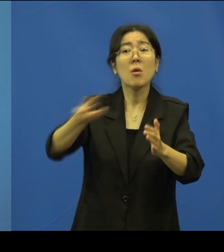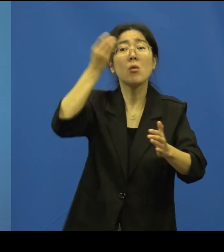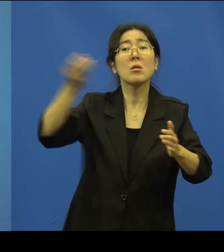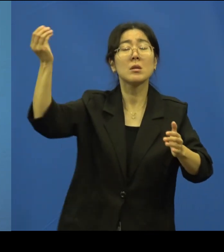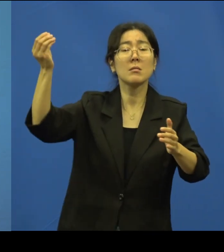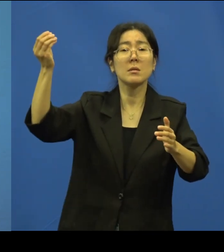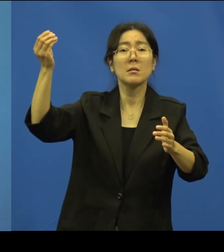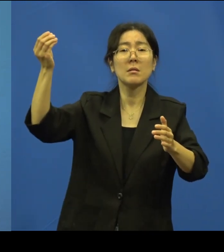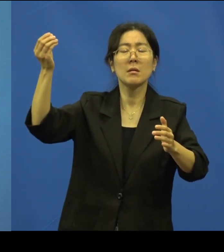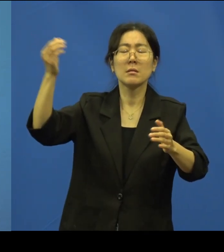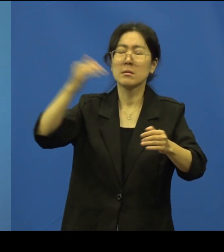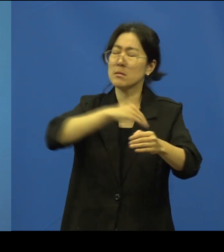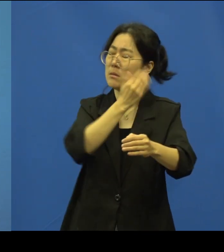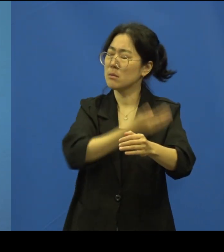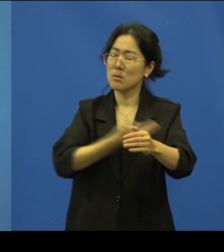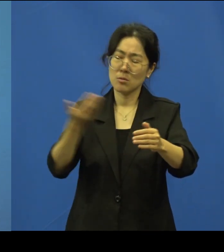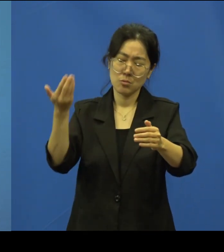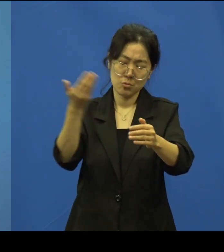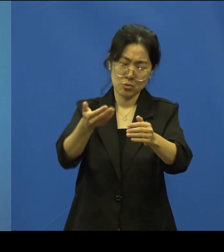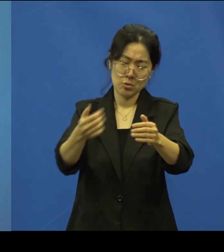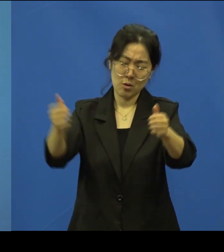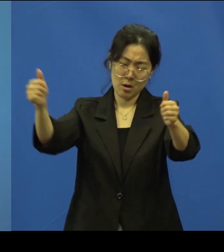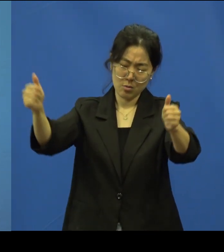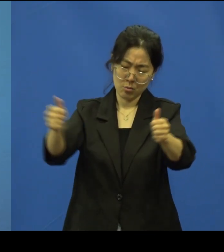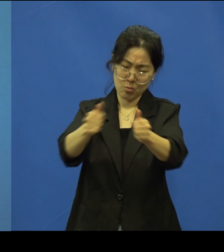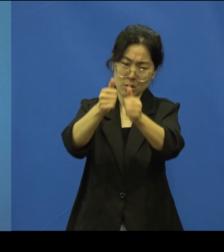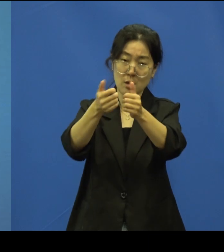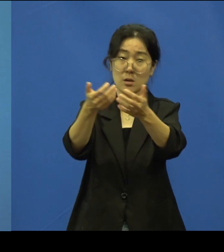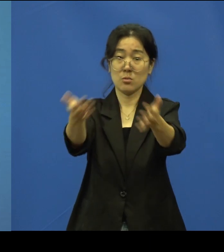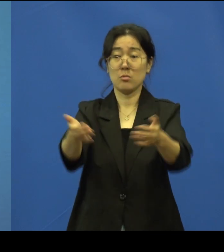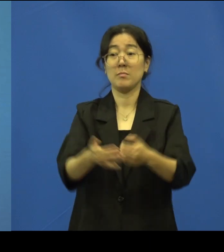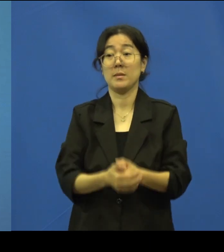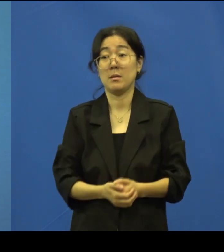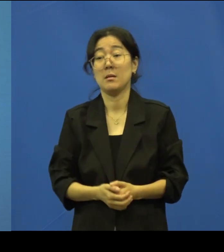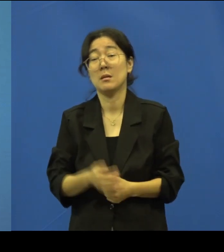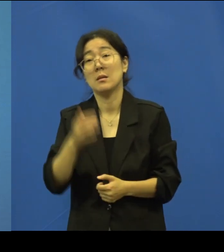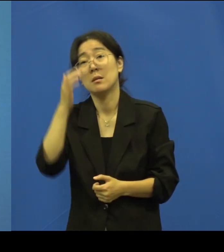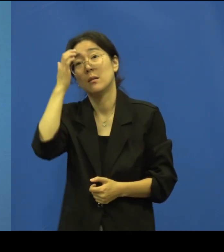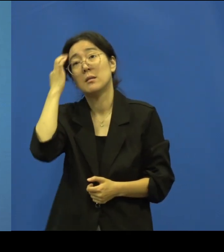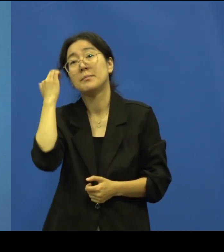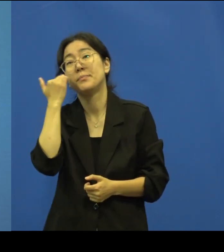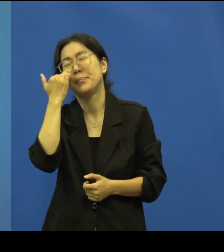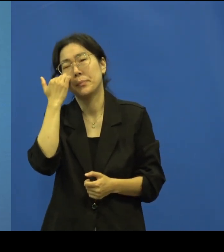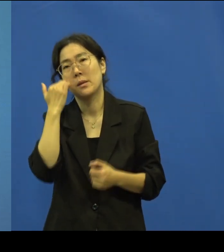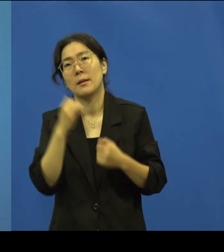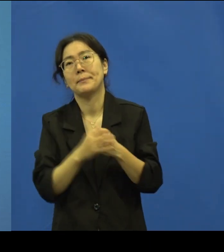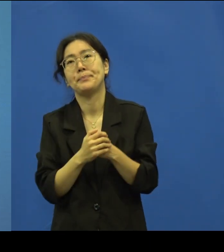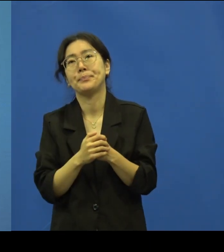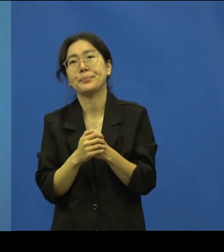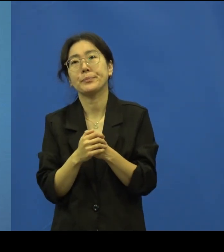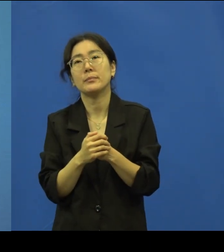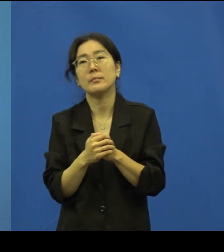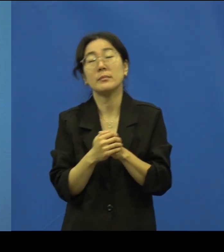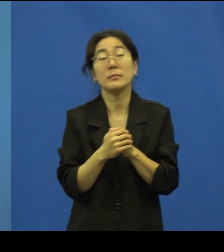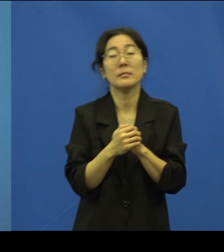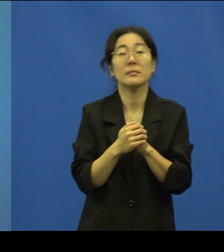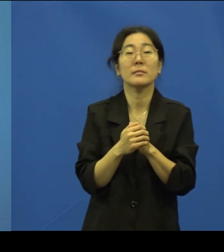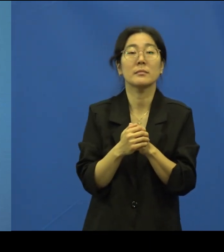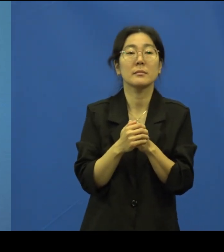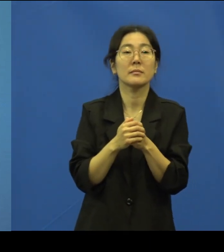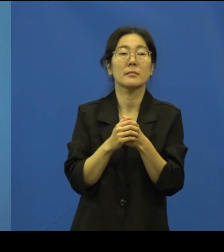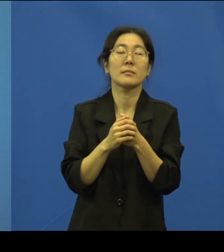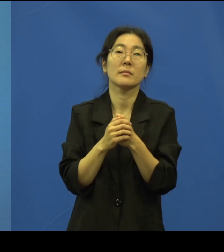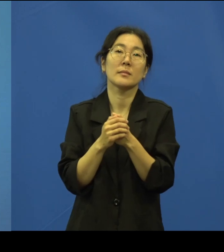우리에게 그런 능력을 주시는 줄로 믿습니다. 세 번째로 기도로 늘 맡길 때 우리가